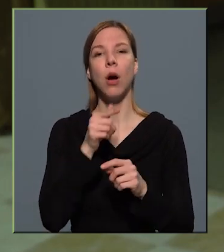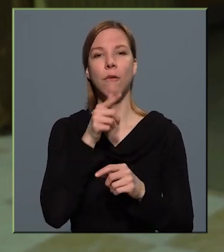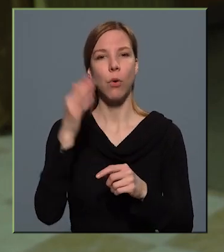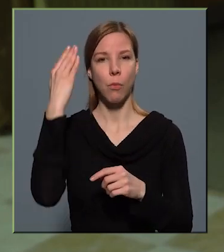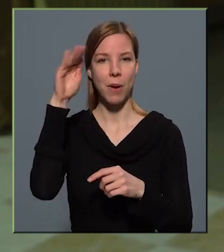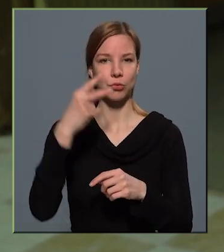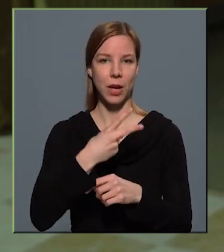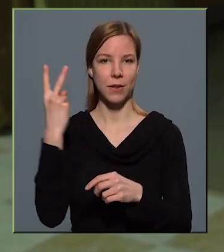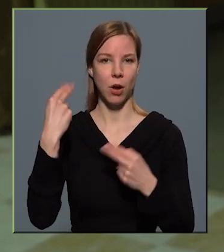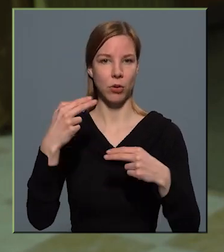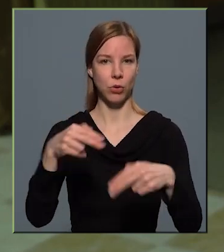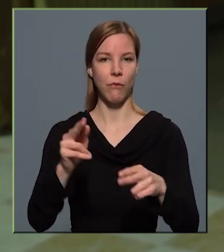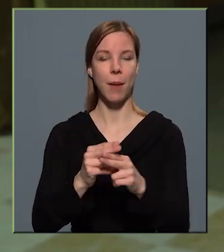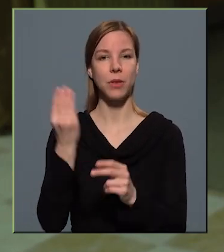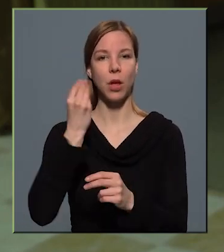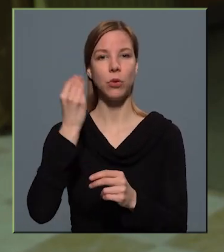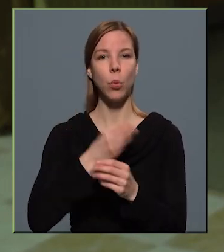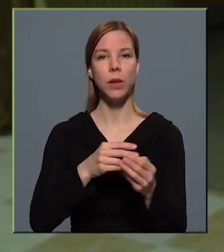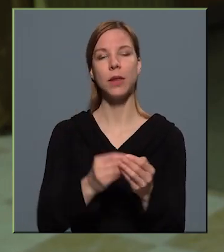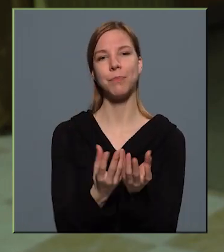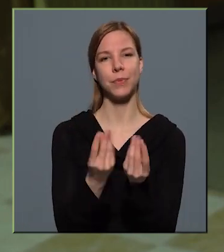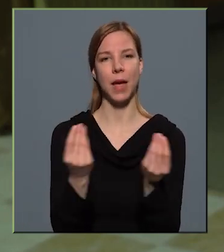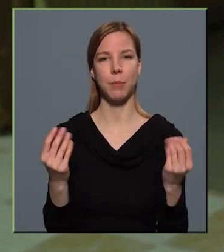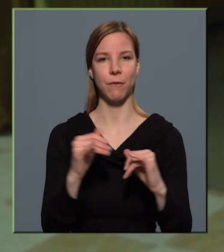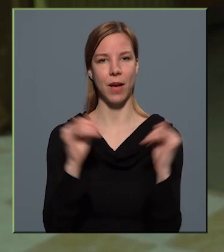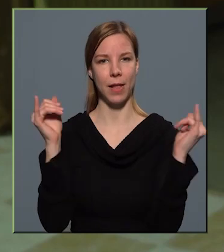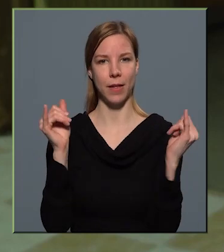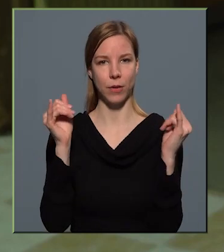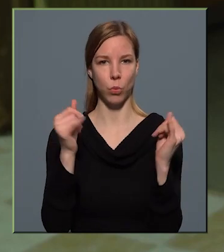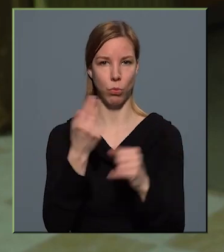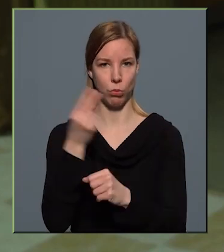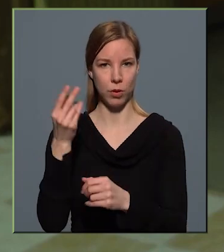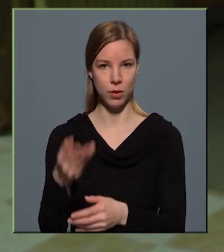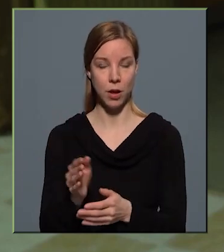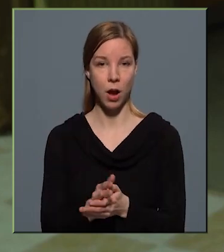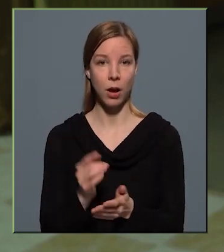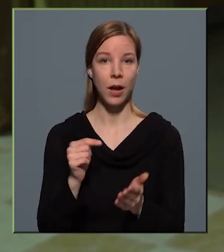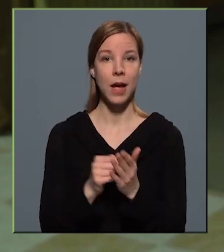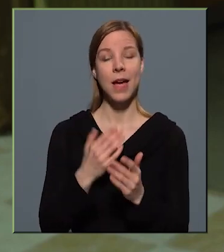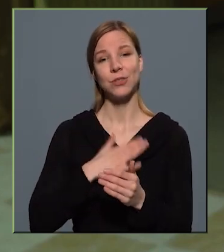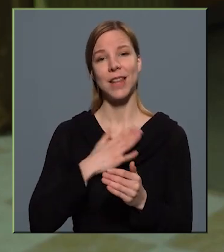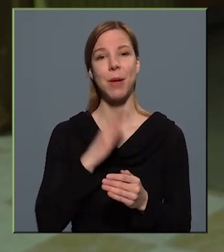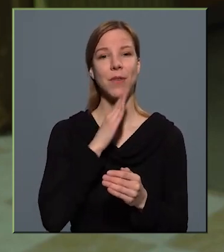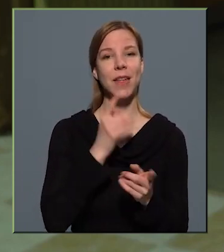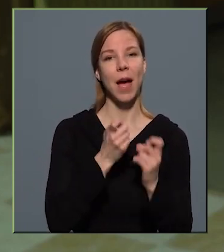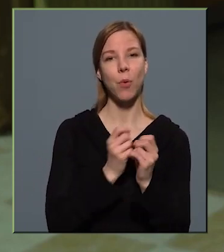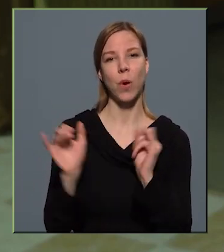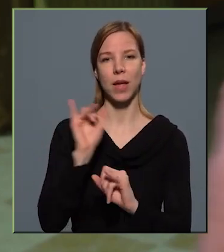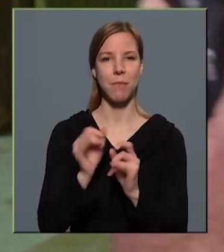tanulni, termékfejlesztésre, az lenne a cél, és szeretnék fizikából, kémiából még jobb